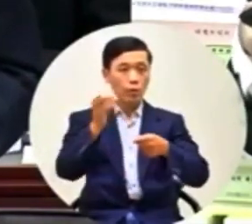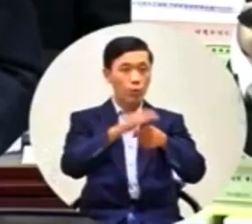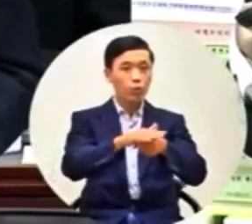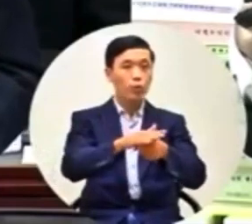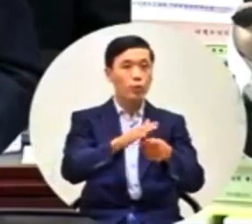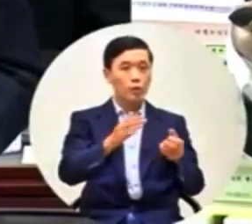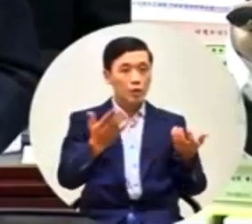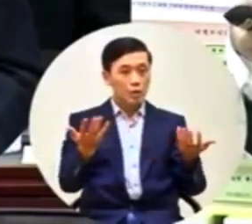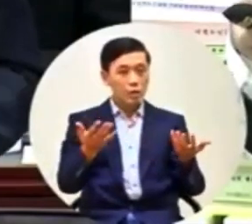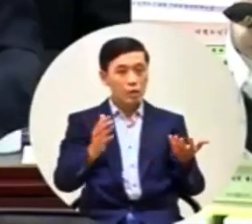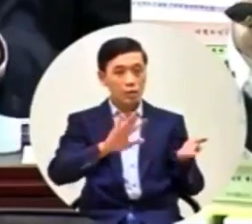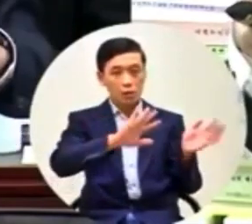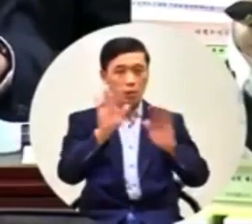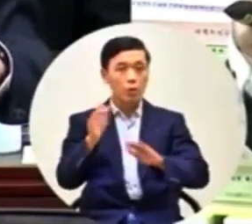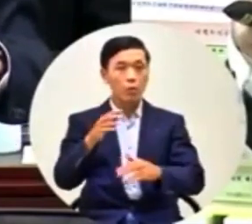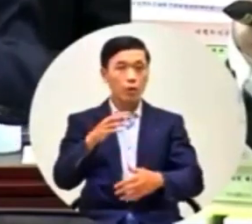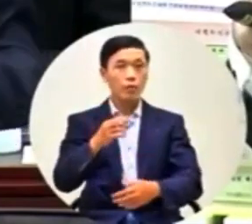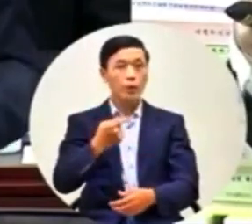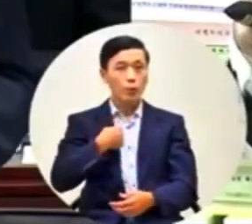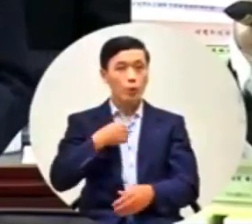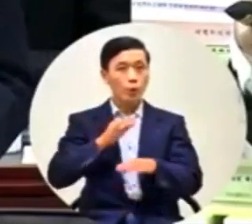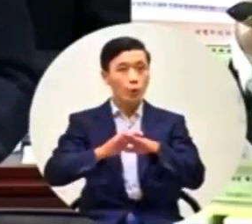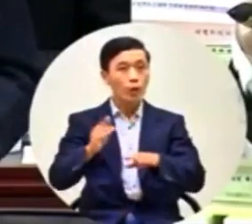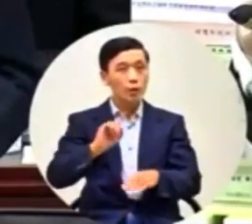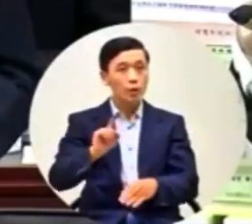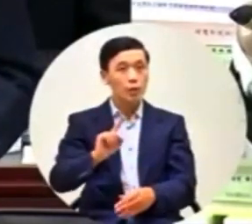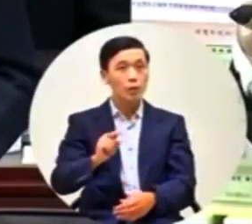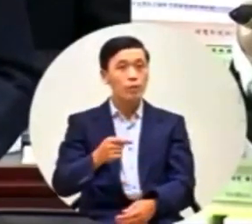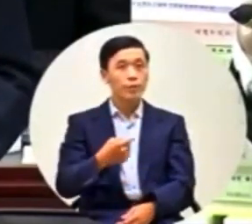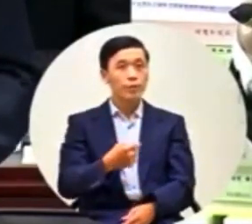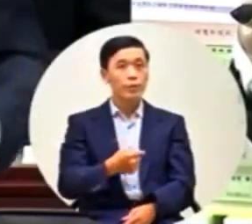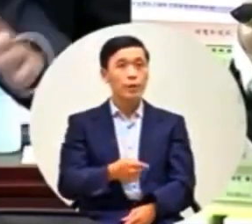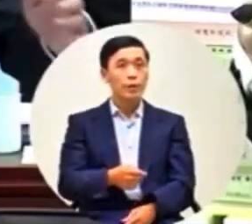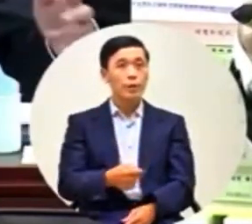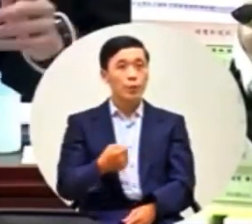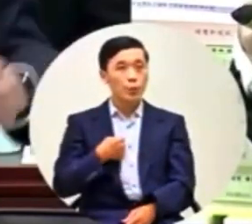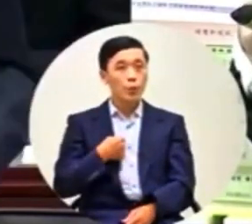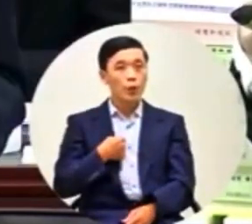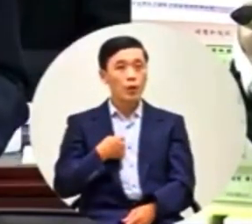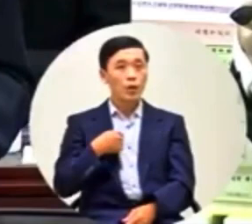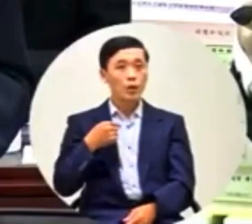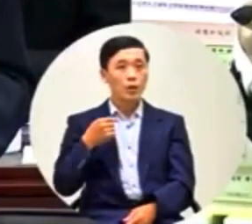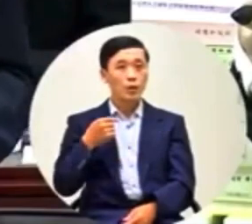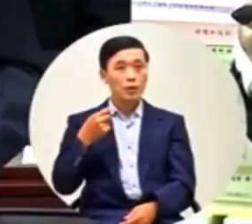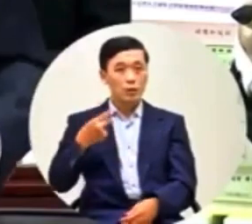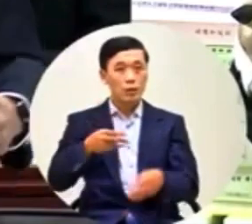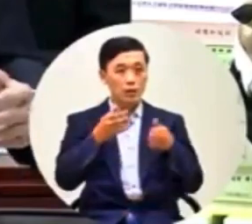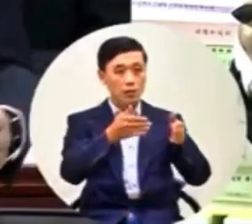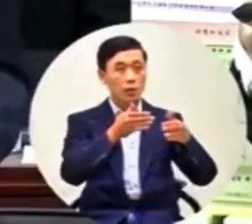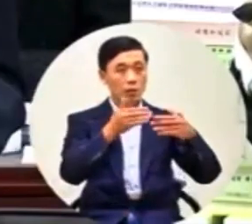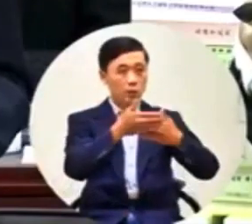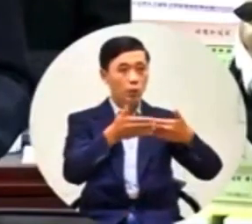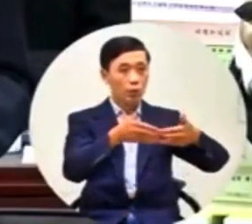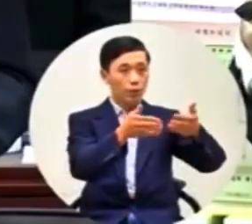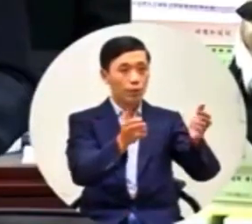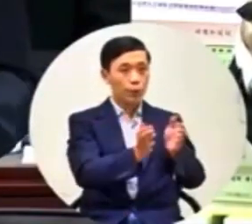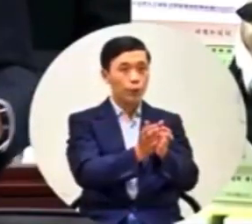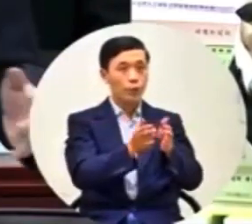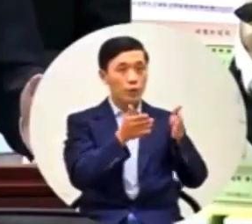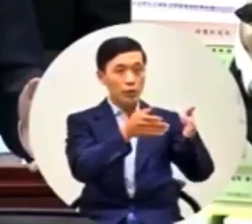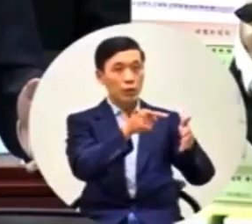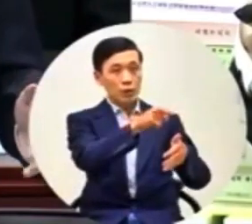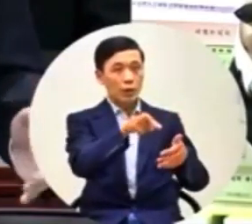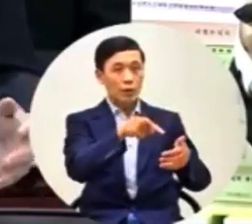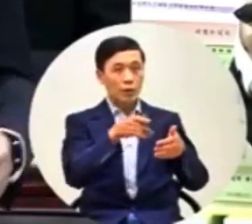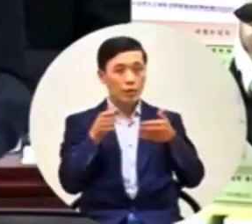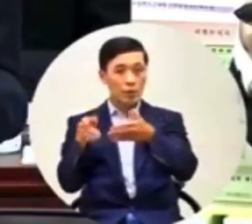以我会在好好的跟我们的交通部能够就这个部分能够尽快